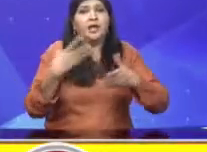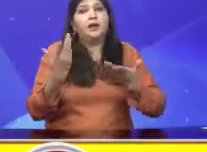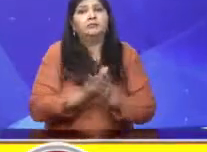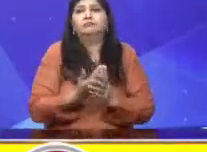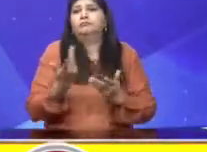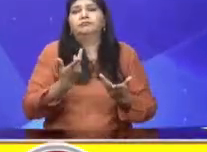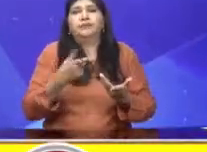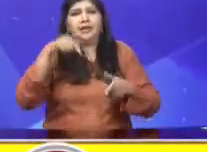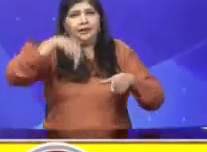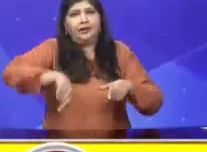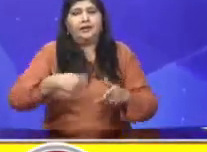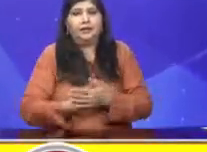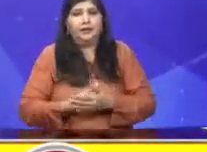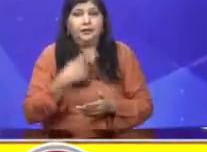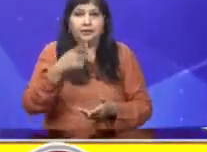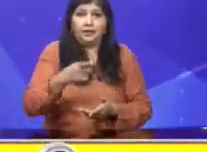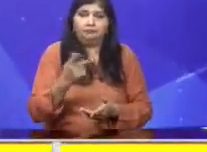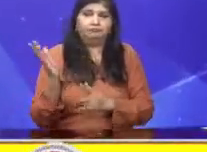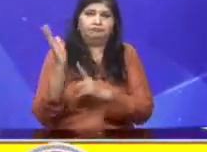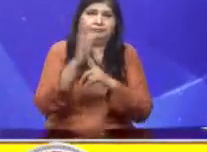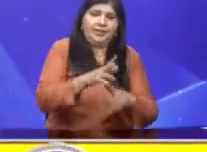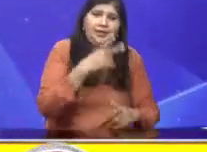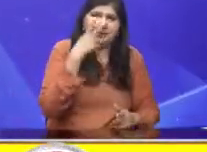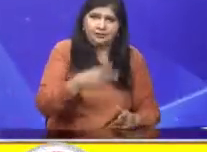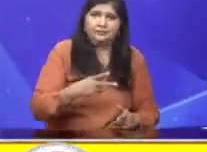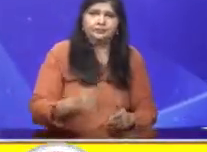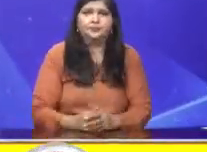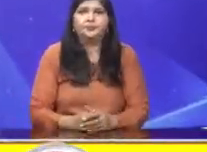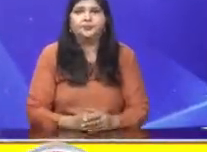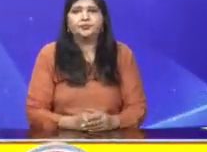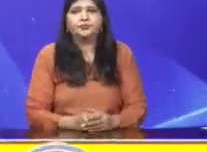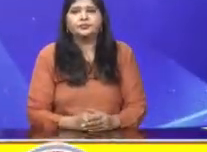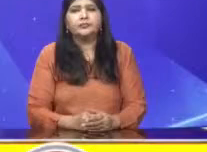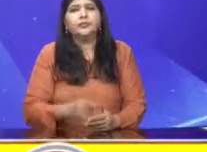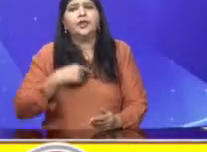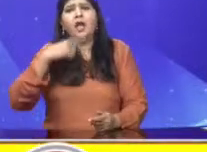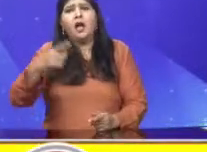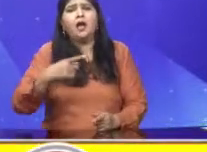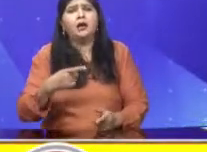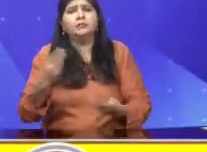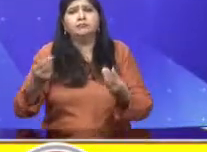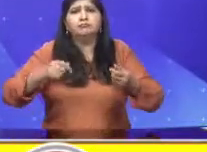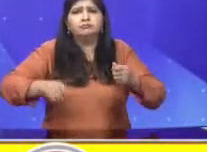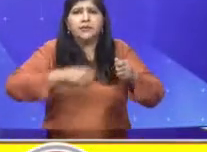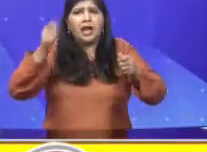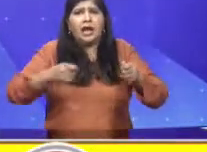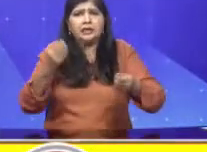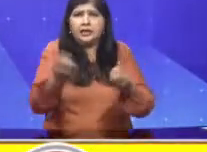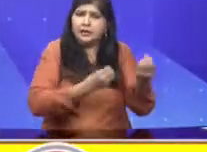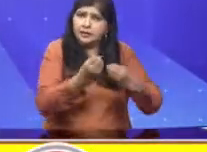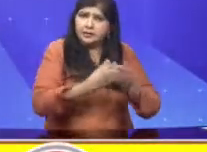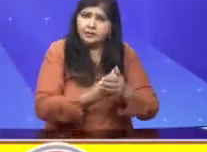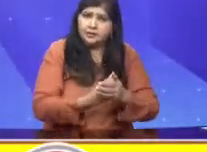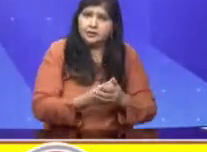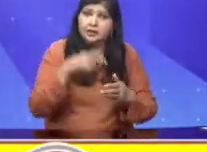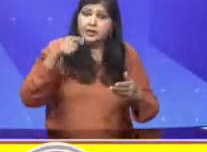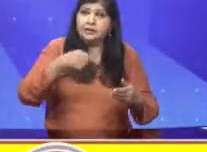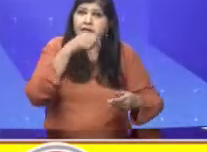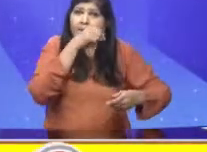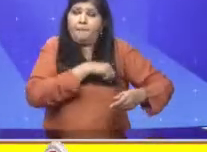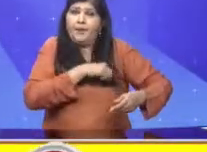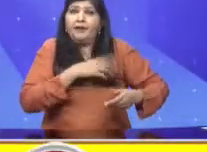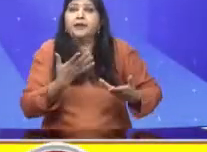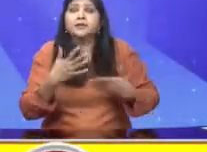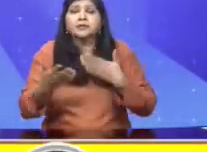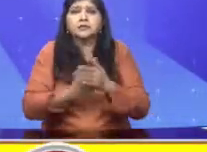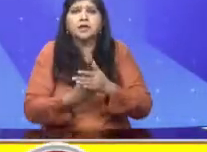है। लेकिन आपने यह भी कर दिखाया है। आप जब भ नहीं पर खादी का कुछ खरीदते हैं तो इसका लाप